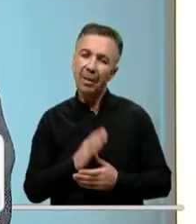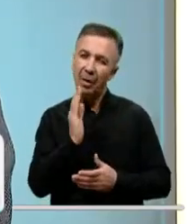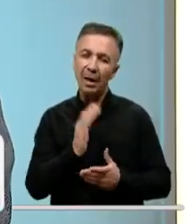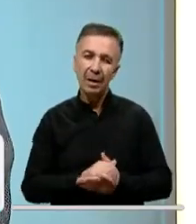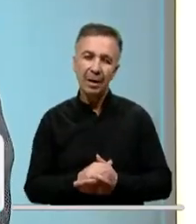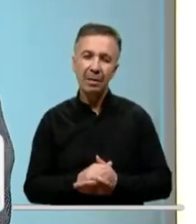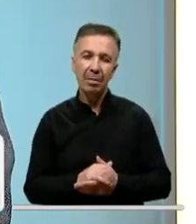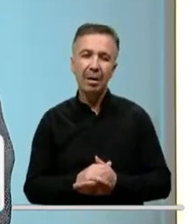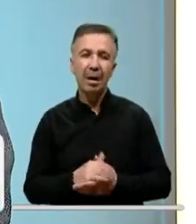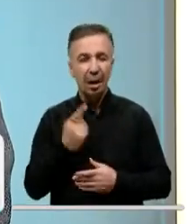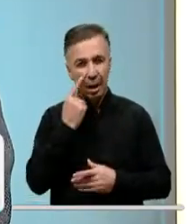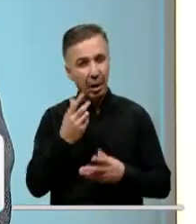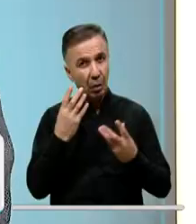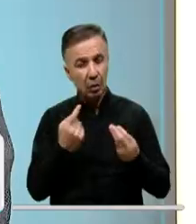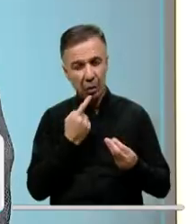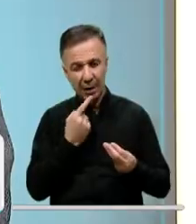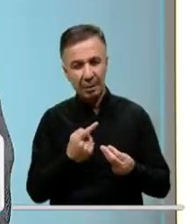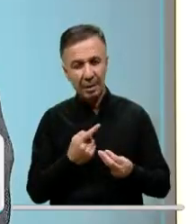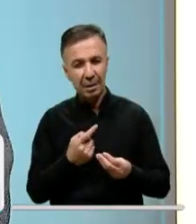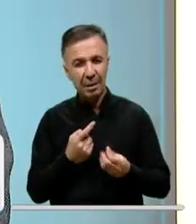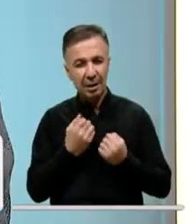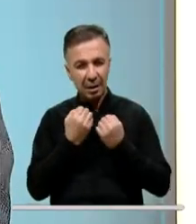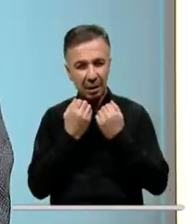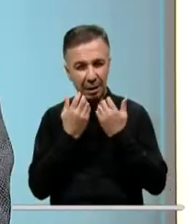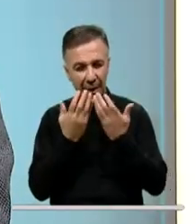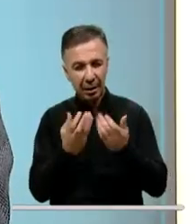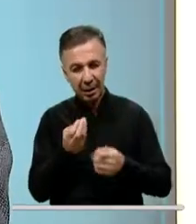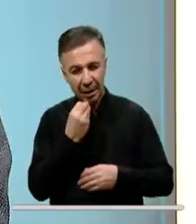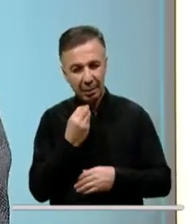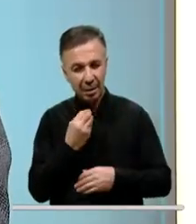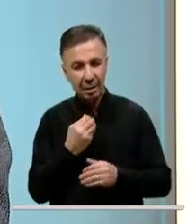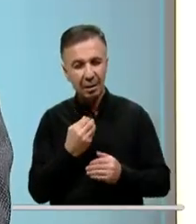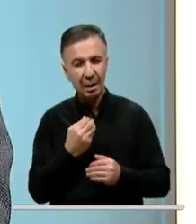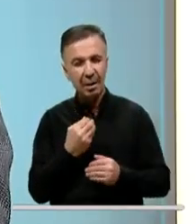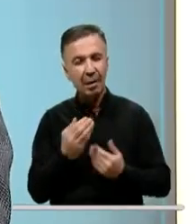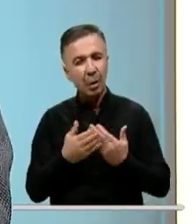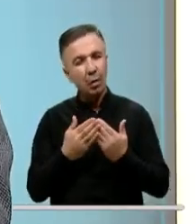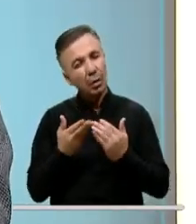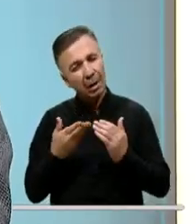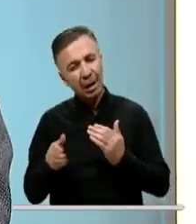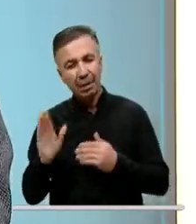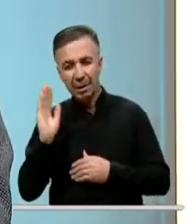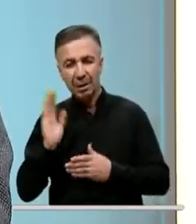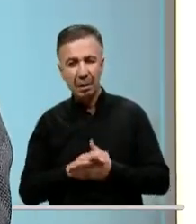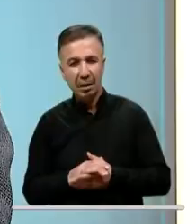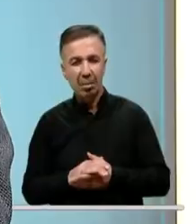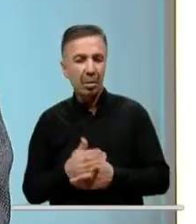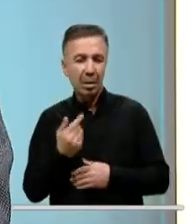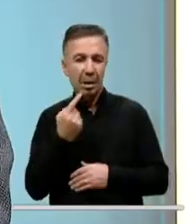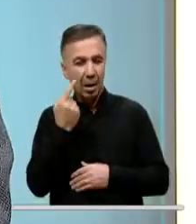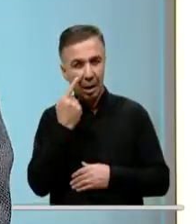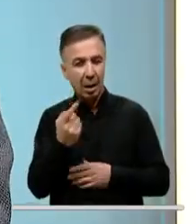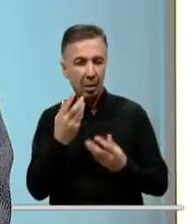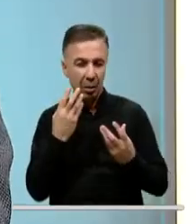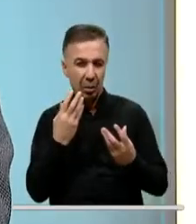orada hayırlı olsun demesi, ikram edilen bir şey varsa ondan yiyip ayrılması, yoksa da Allah hayırlı etsin deyip